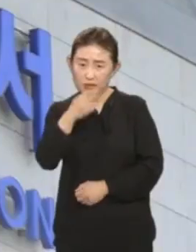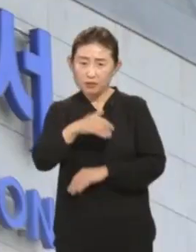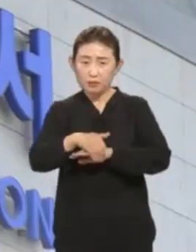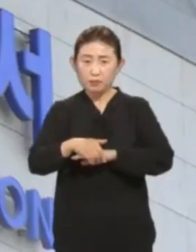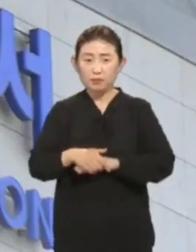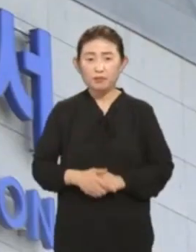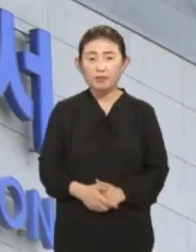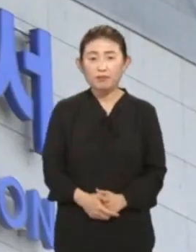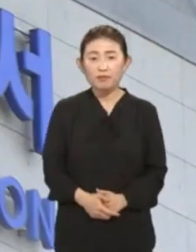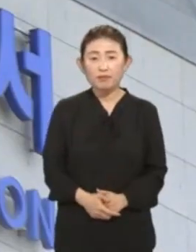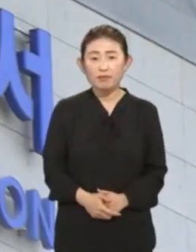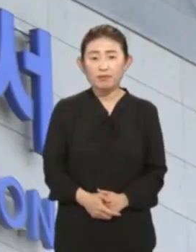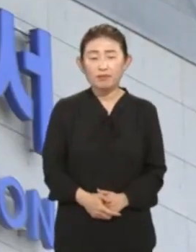예정입니다